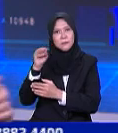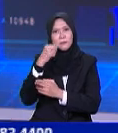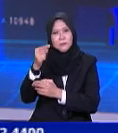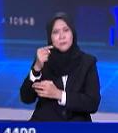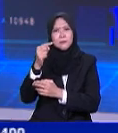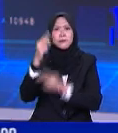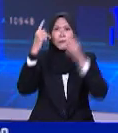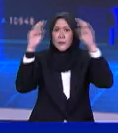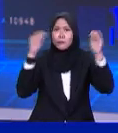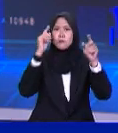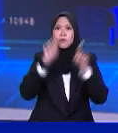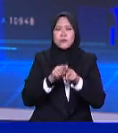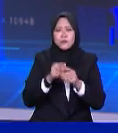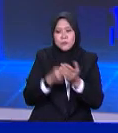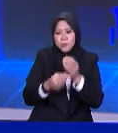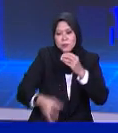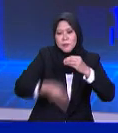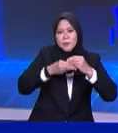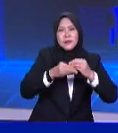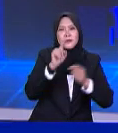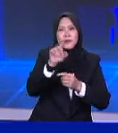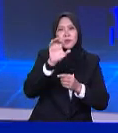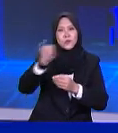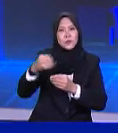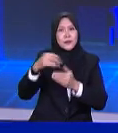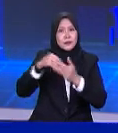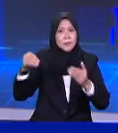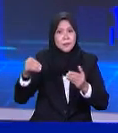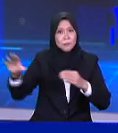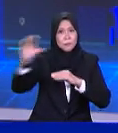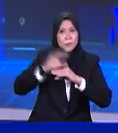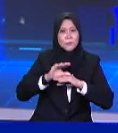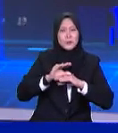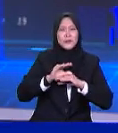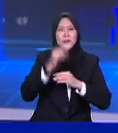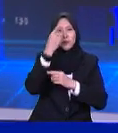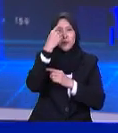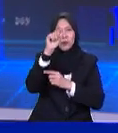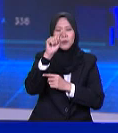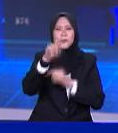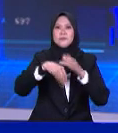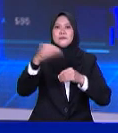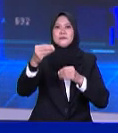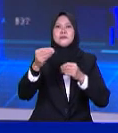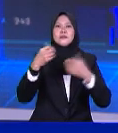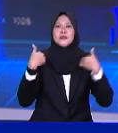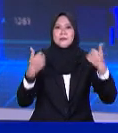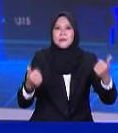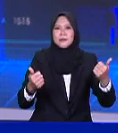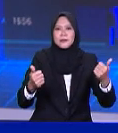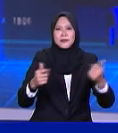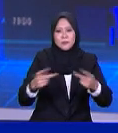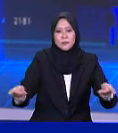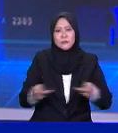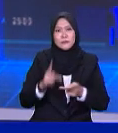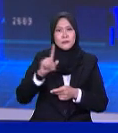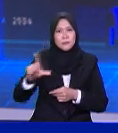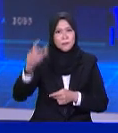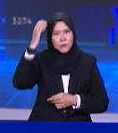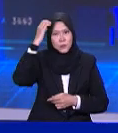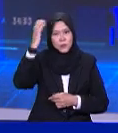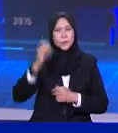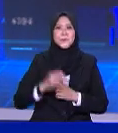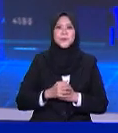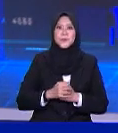setuju menambah peruntukan RM juta lagi bagi tujuan penyumber luuaran perkhidmatan kesihatan di lembah Klang dan